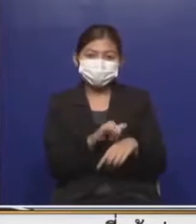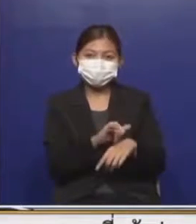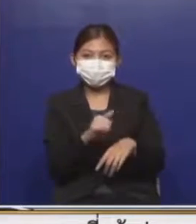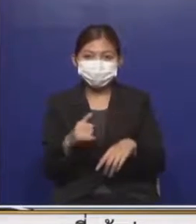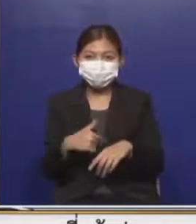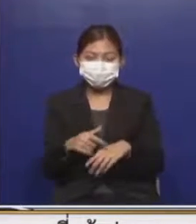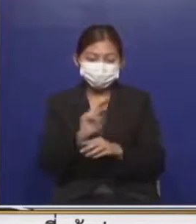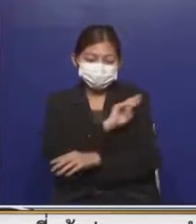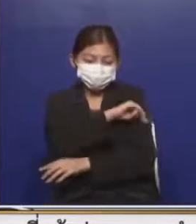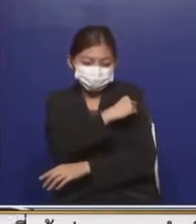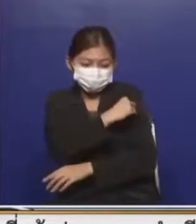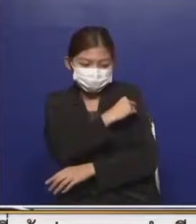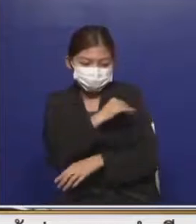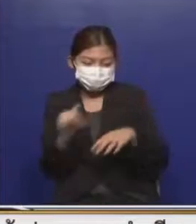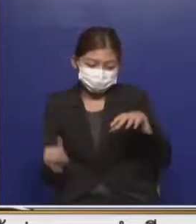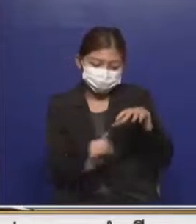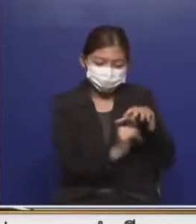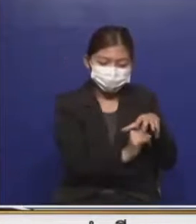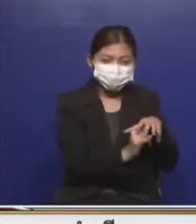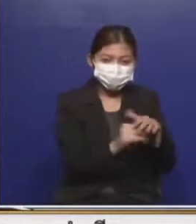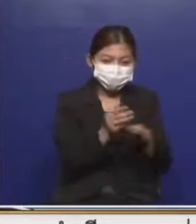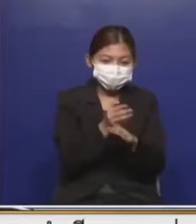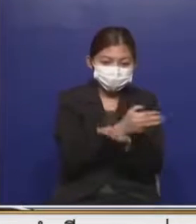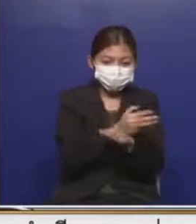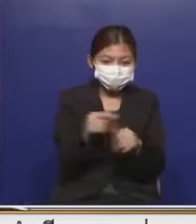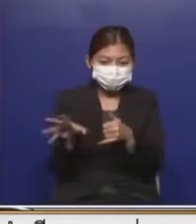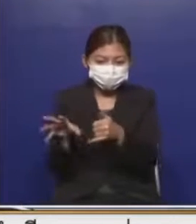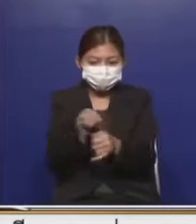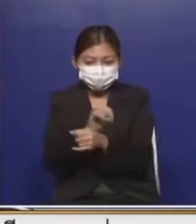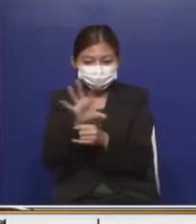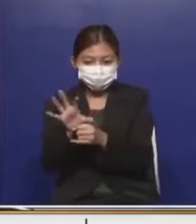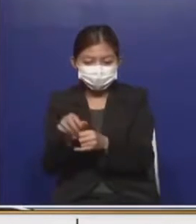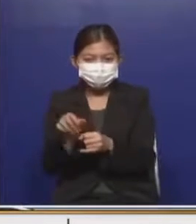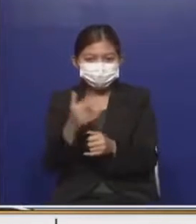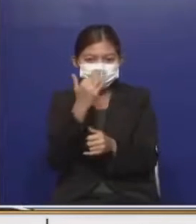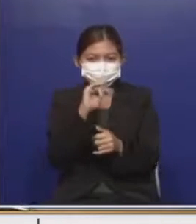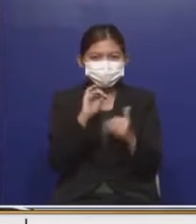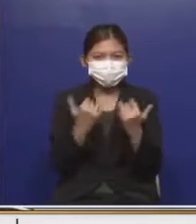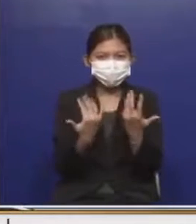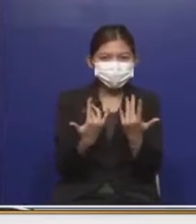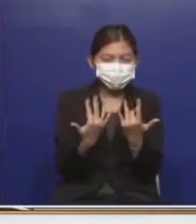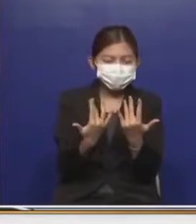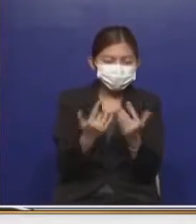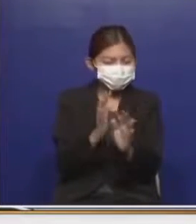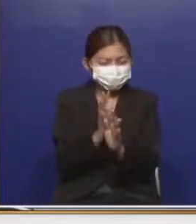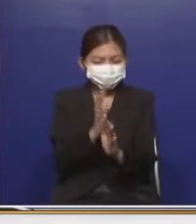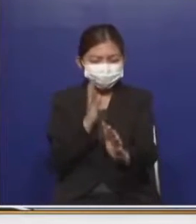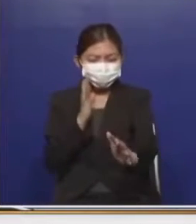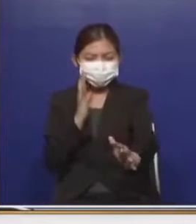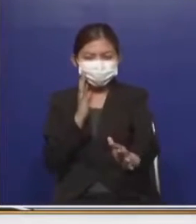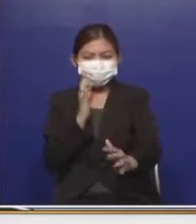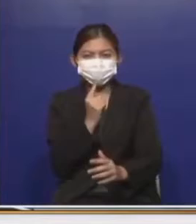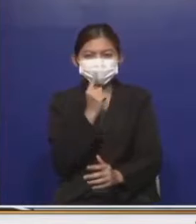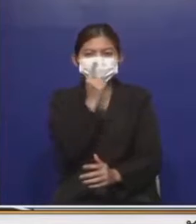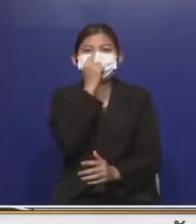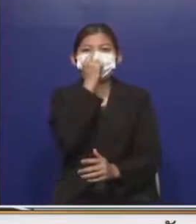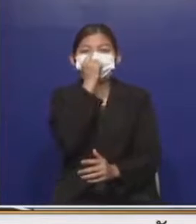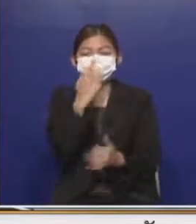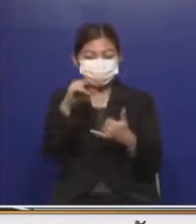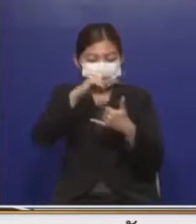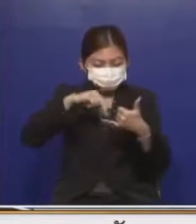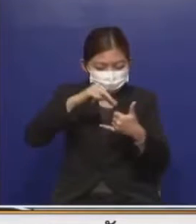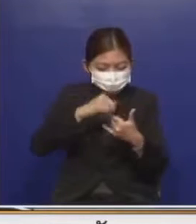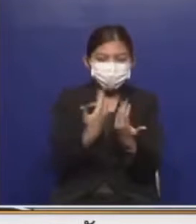เวยก่อนที่ผลตัจจะออกวเขาตดโวิดเพราพวกเขาต้องรอคิวตรวจรอผลตรวจ รอเตียง